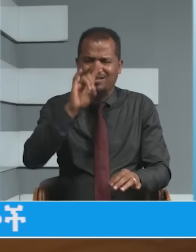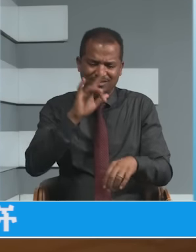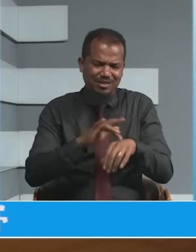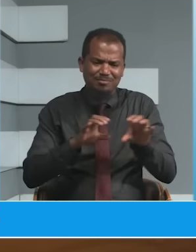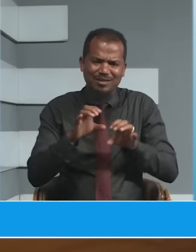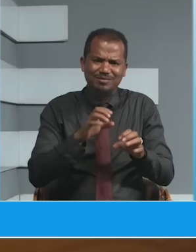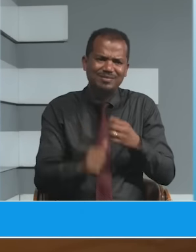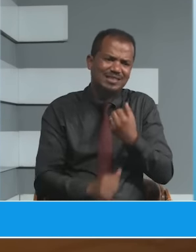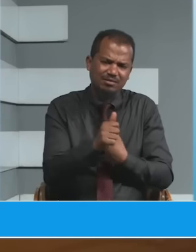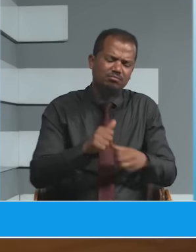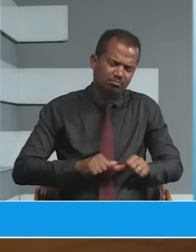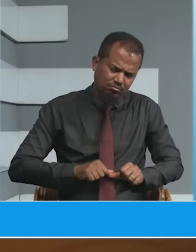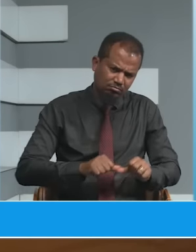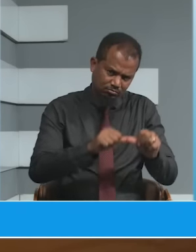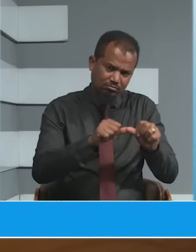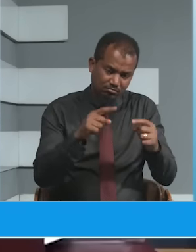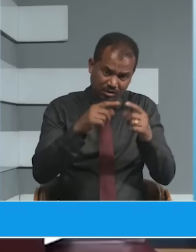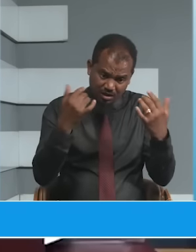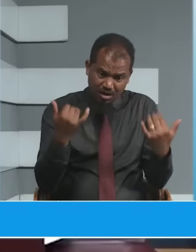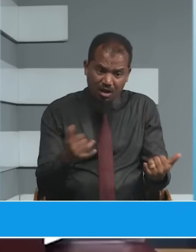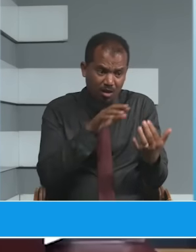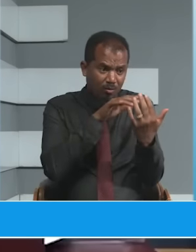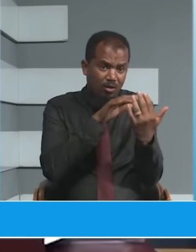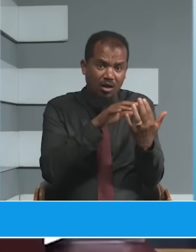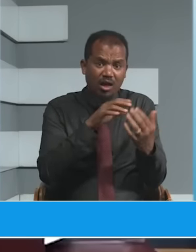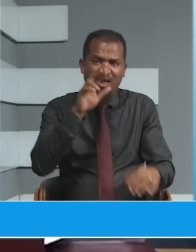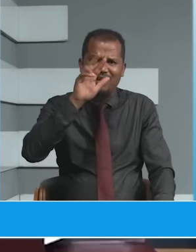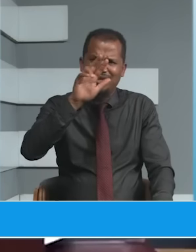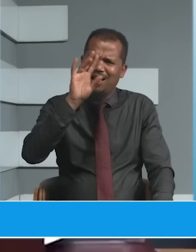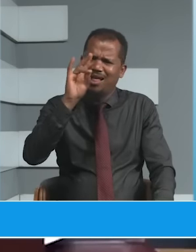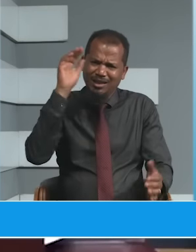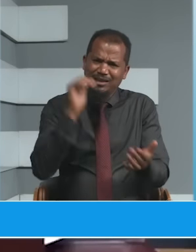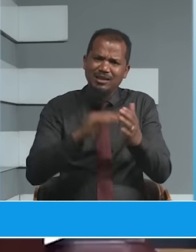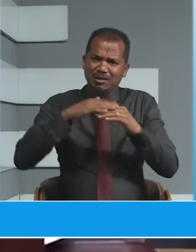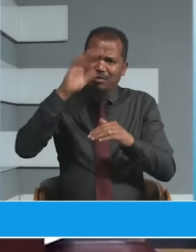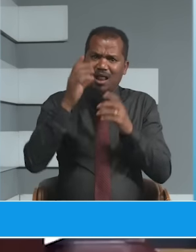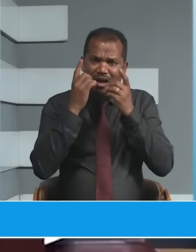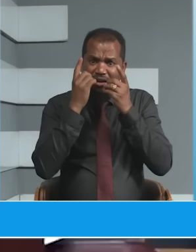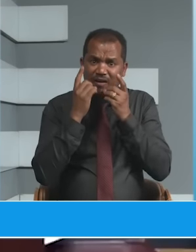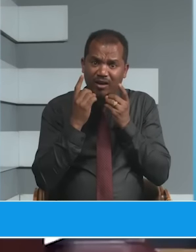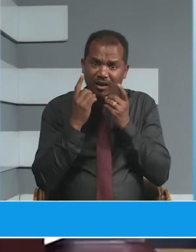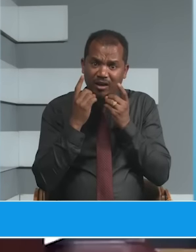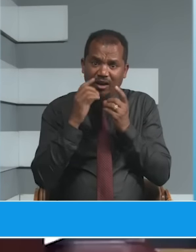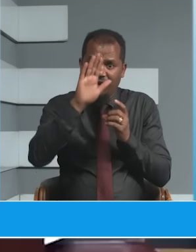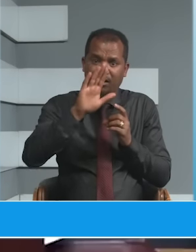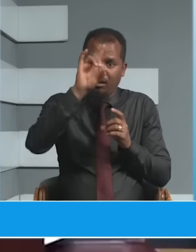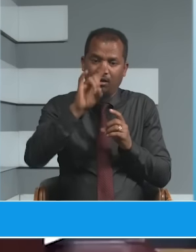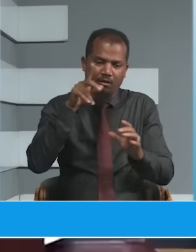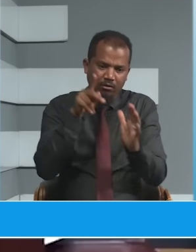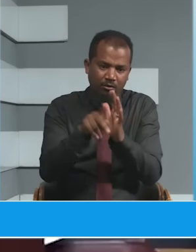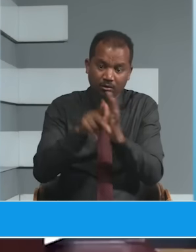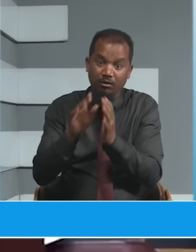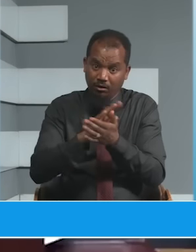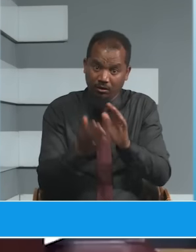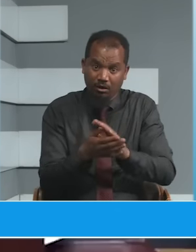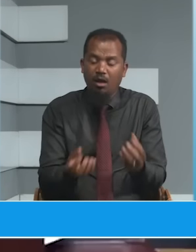በጋዛ ላይ የምታደርገውን ጥቃት ቀጥላለች። እስካሁን በጦርነቱ ከ37000 በላይ ፍልስጤማውያን በጋዛ